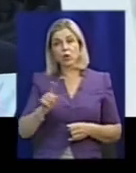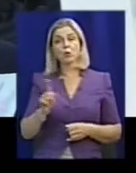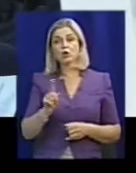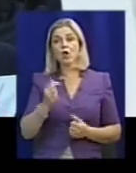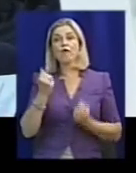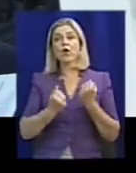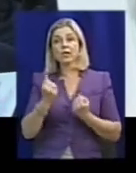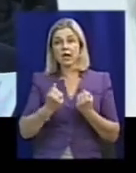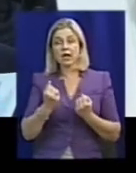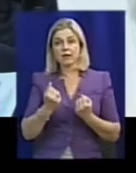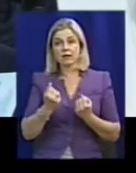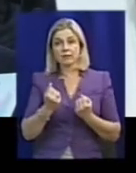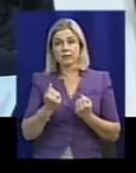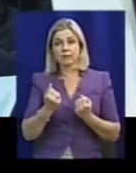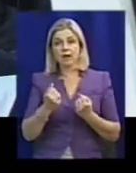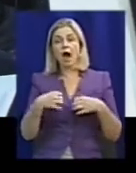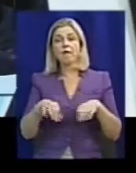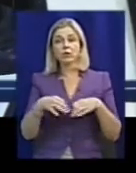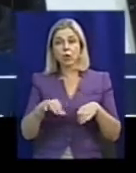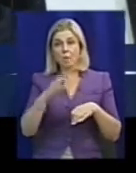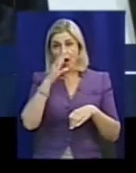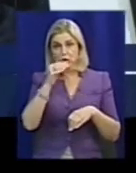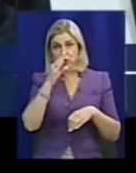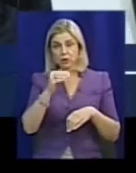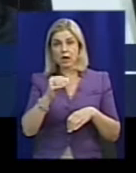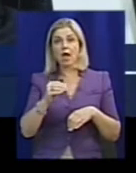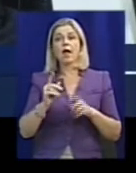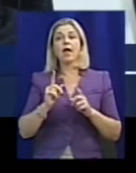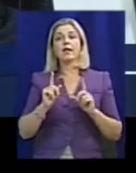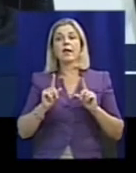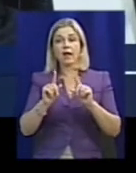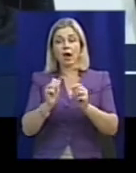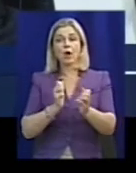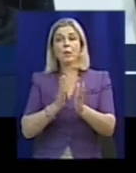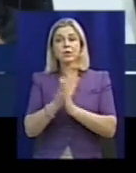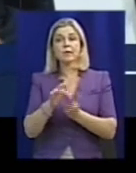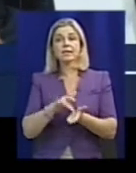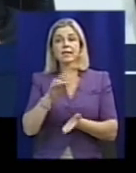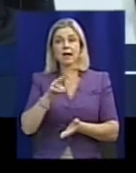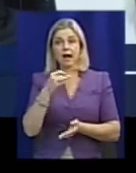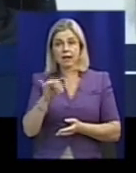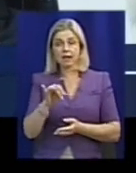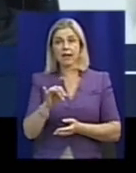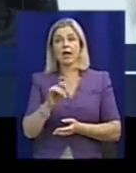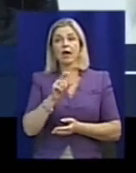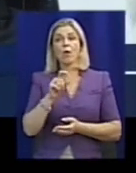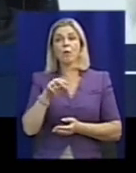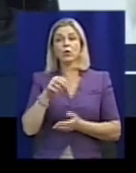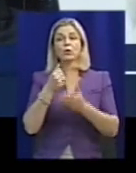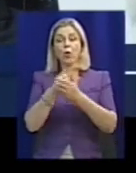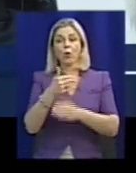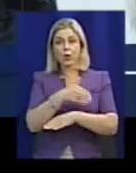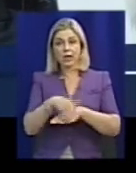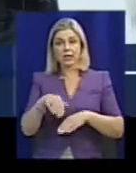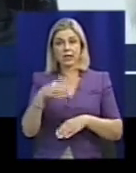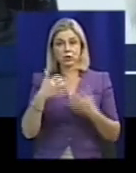водій автомобіля маршрутно їхав по проспекту Центральному з боку вулиці Судового напрямку вулиці Радянської